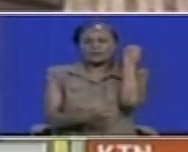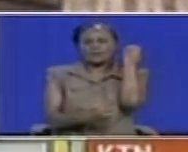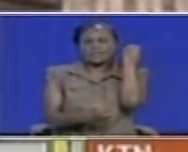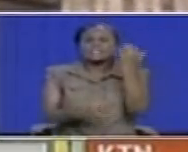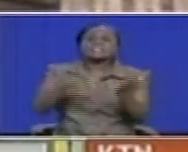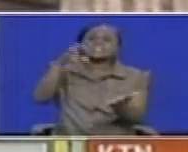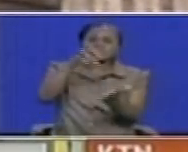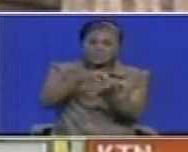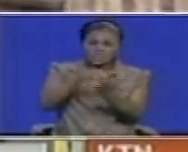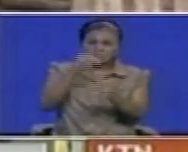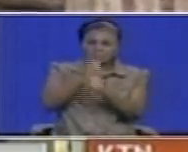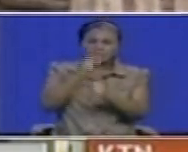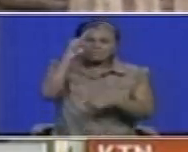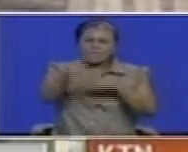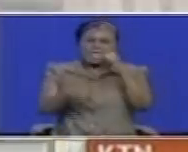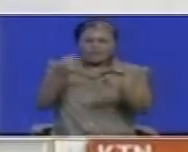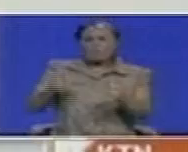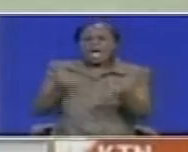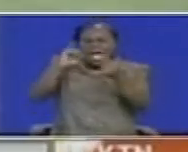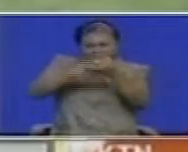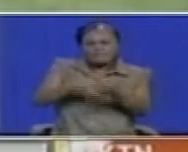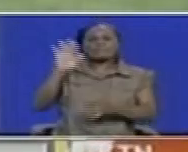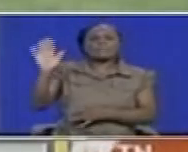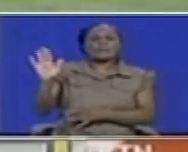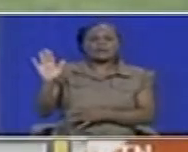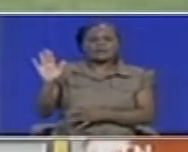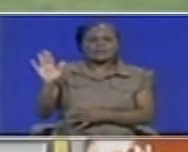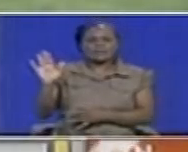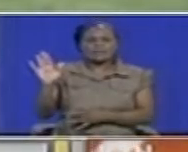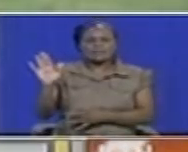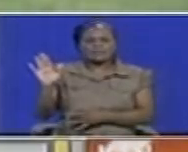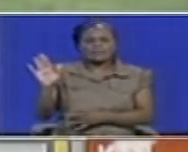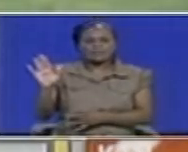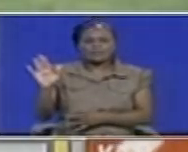Hali inayomfanya kumlaumu mkewe kila uchao.